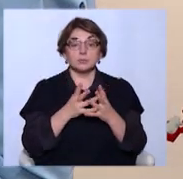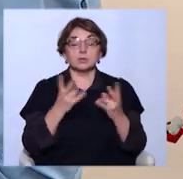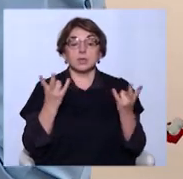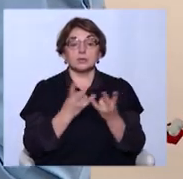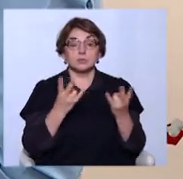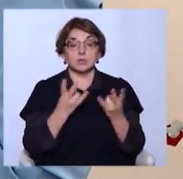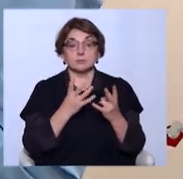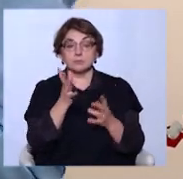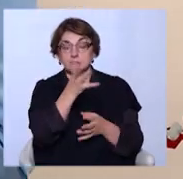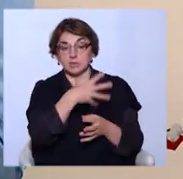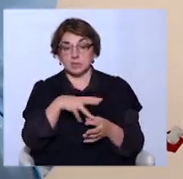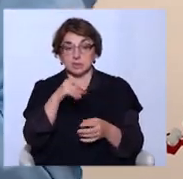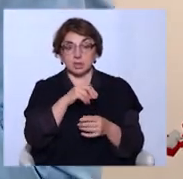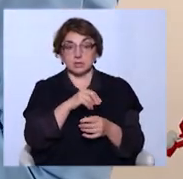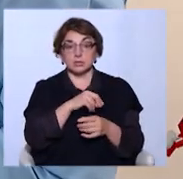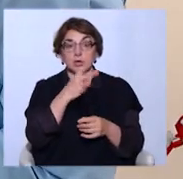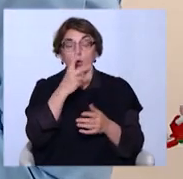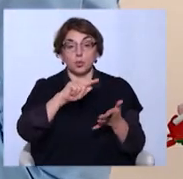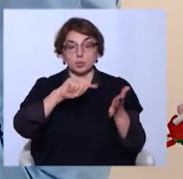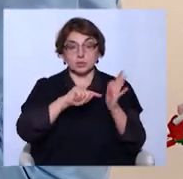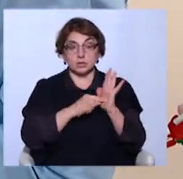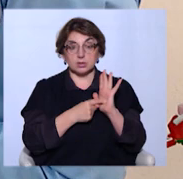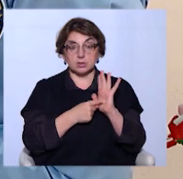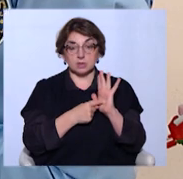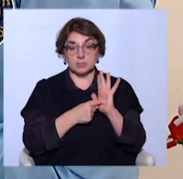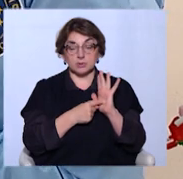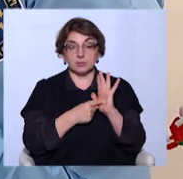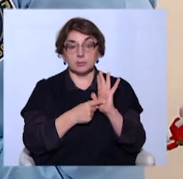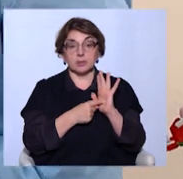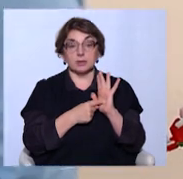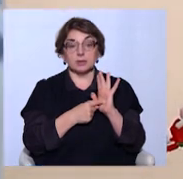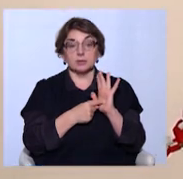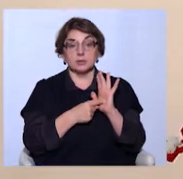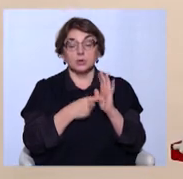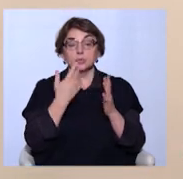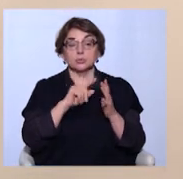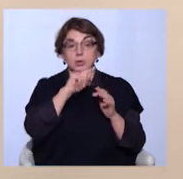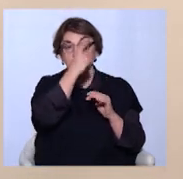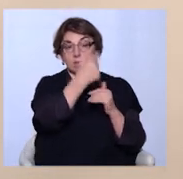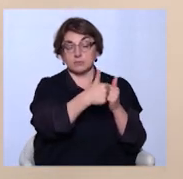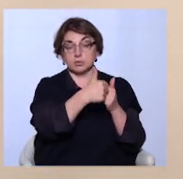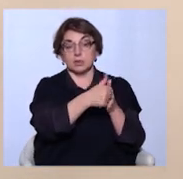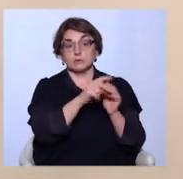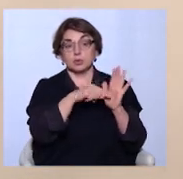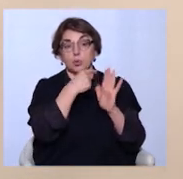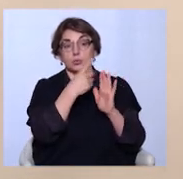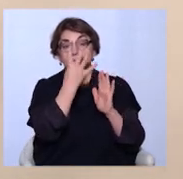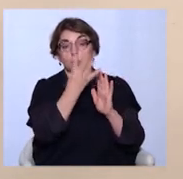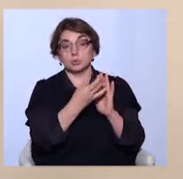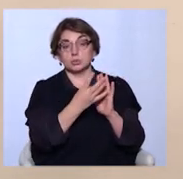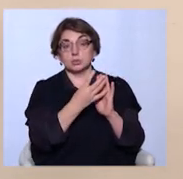შემთხვევაში დაგვჭირდება თლიანი განტოლების ორზე ტოლობის ორზე გამრავლება და თუ ჩავწერთ აქ